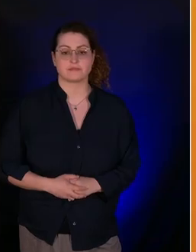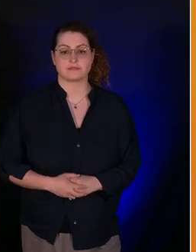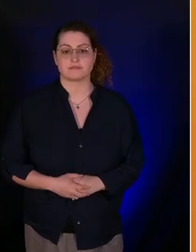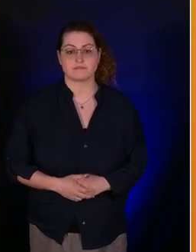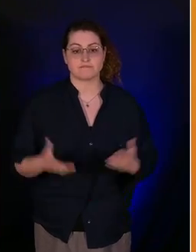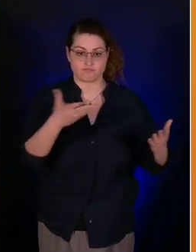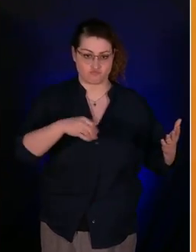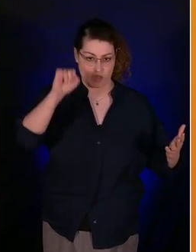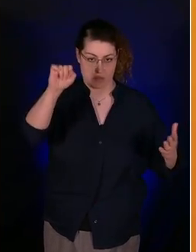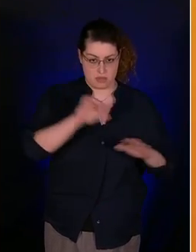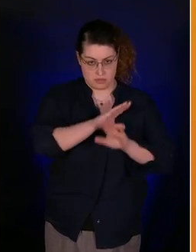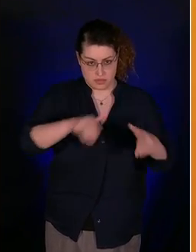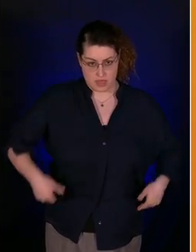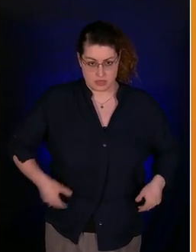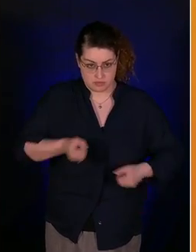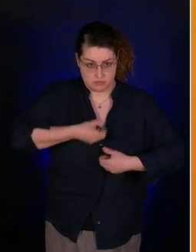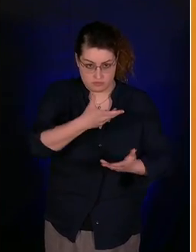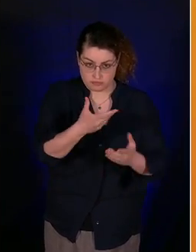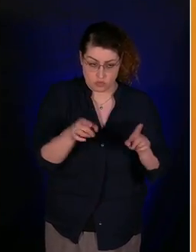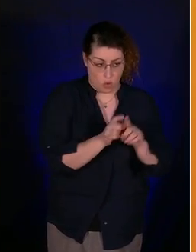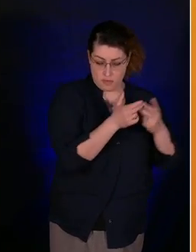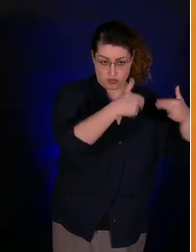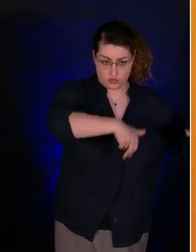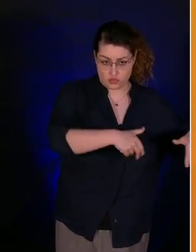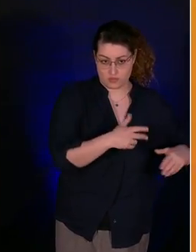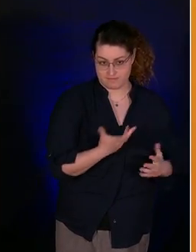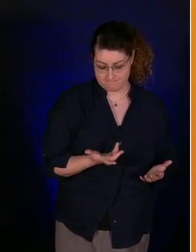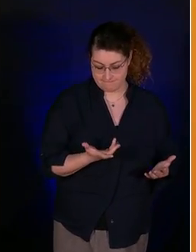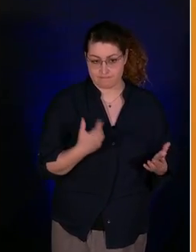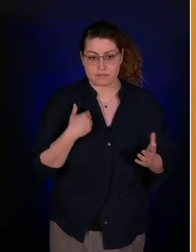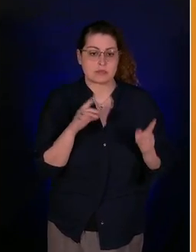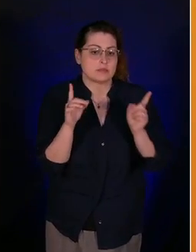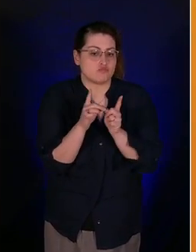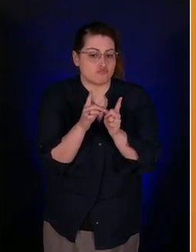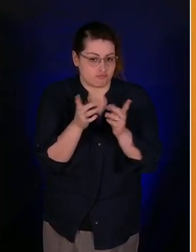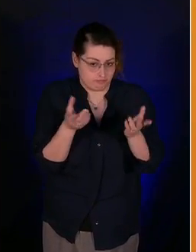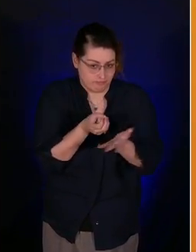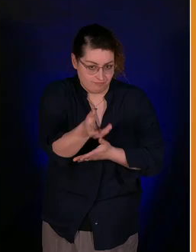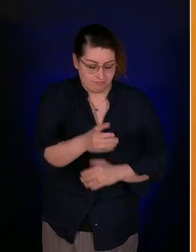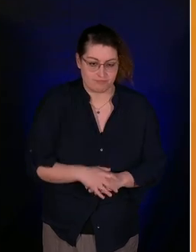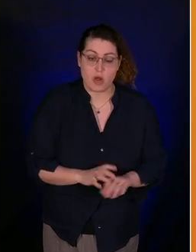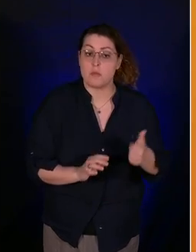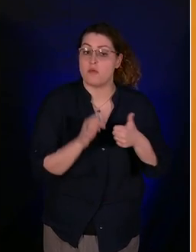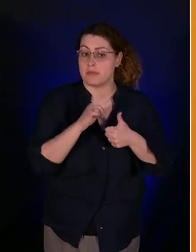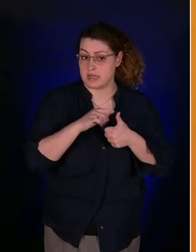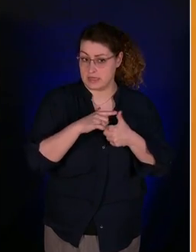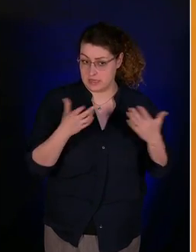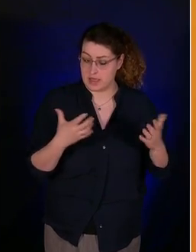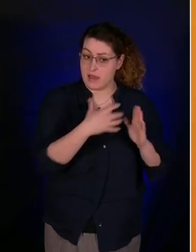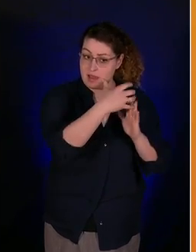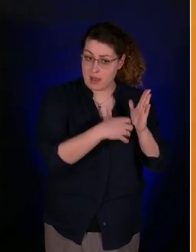Bon, les camarades, je vais conclure aussi rapidement que j'ai introduit, en vous disant rapidement deux petites choses. La première, c'est que dans le